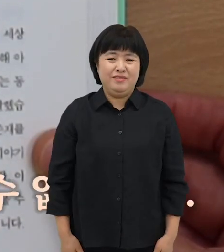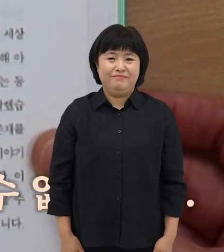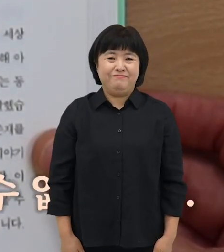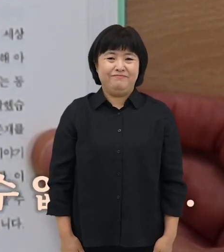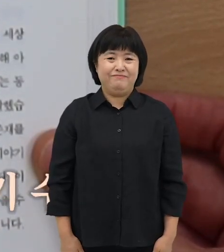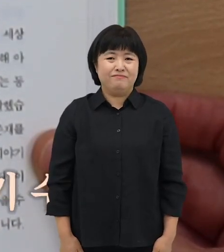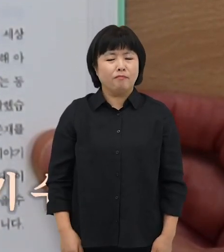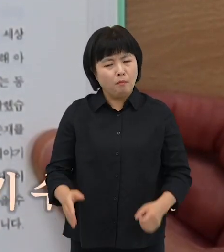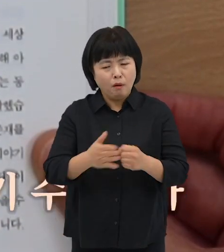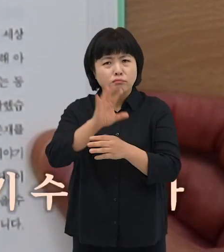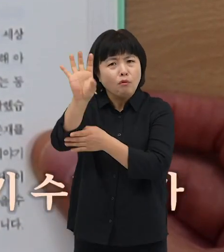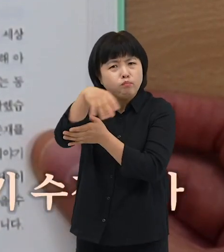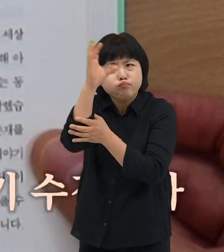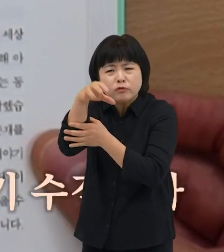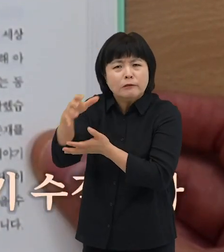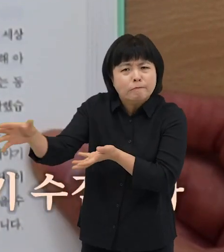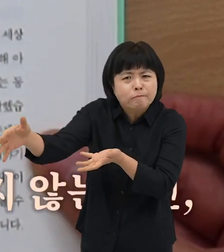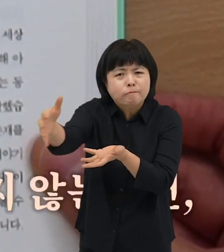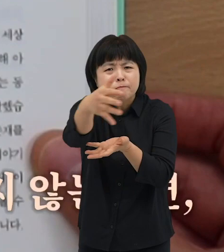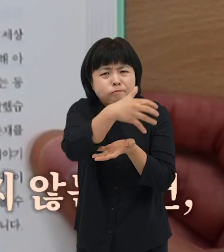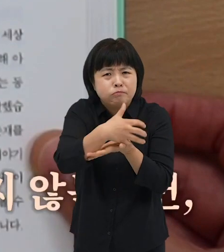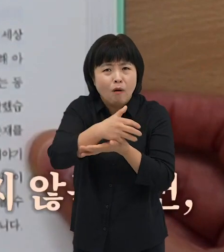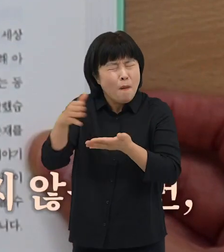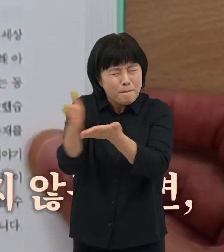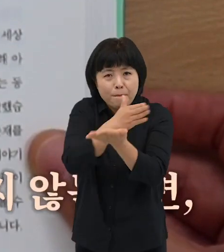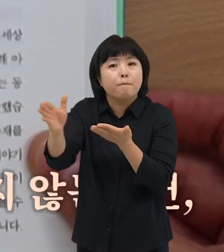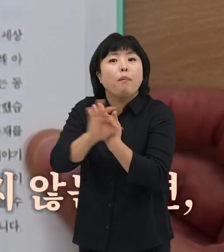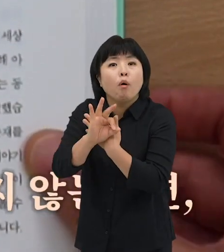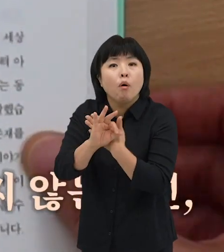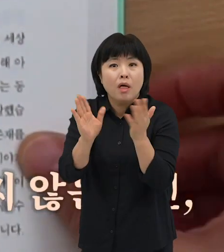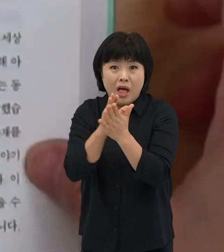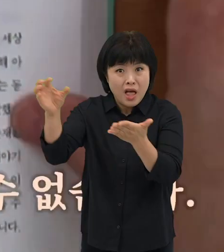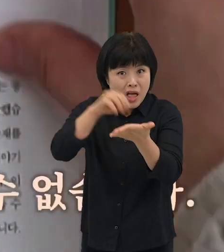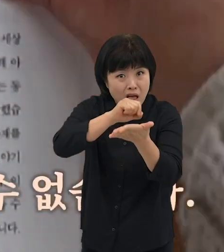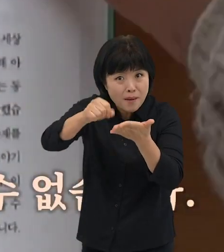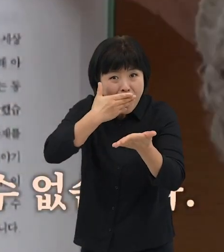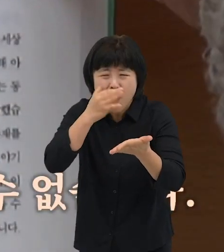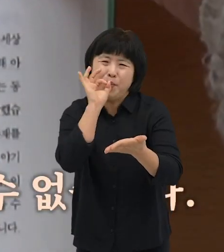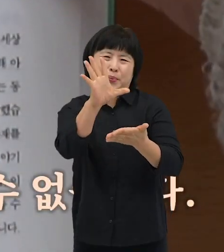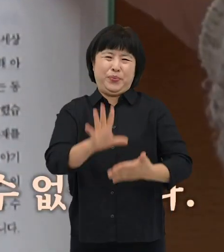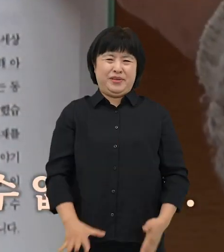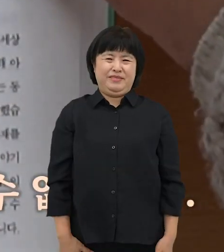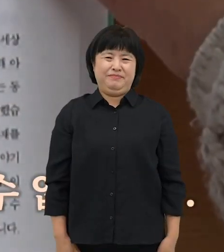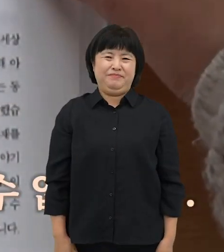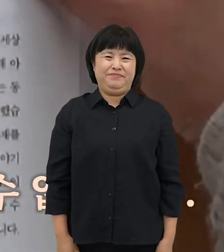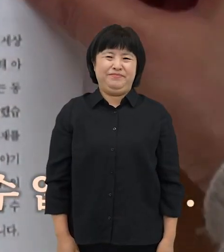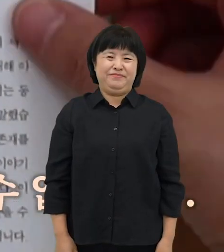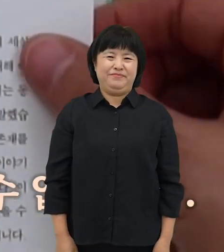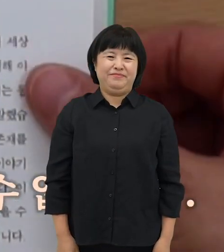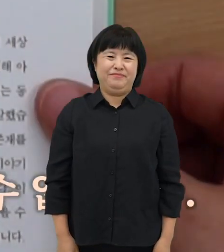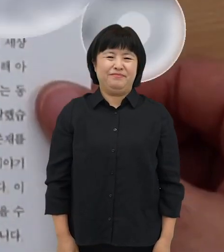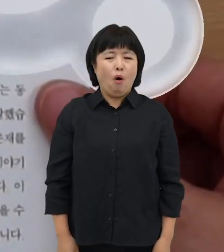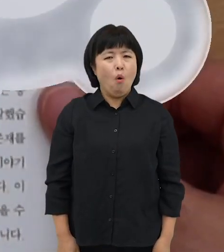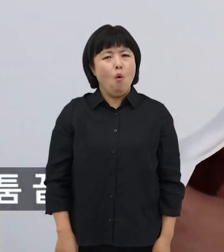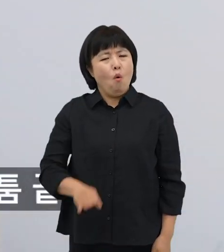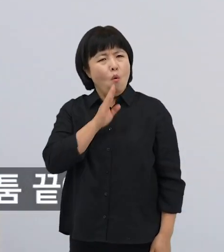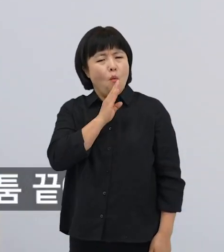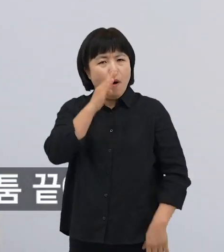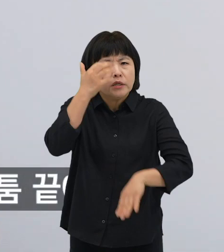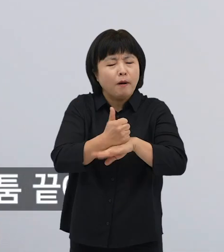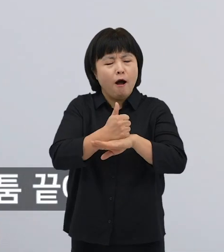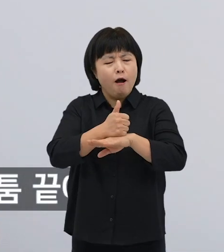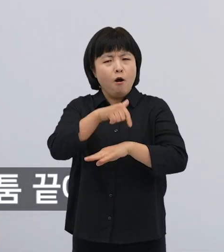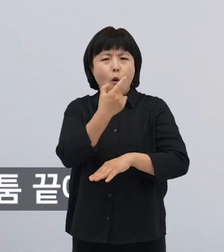없습니다. 그러므로 선풍기 수집가가 현실에 존재하지 않는다면 그걸 다루는 책은 존재할 수 없습니다.